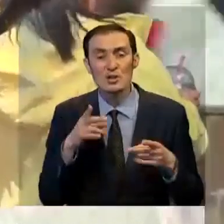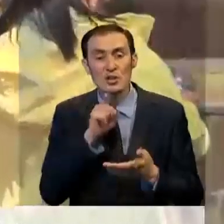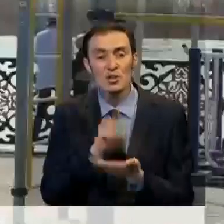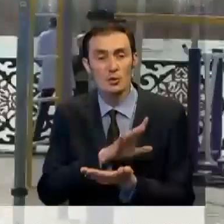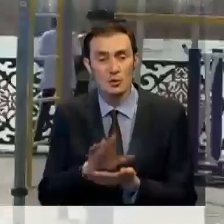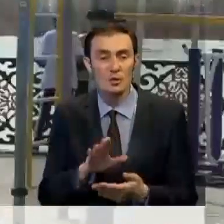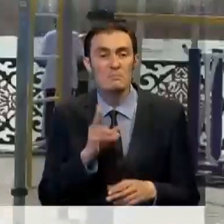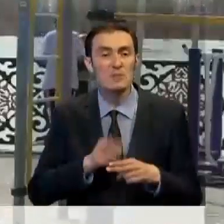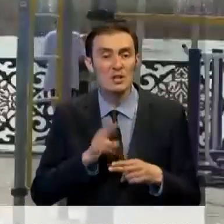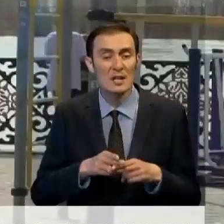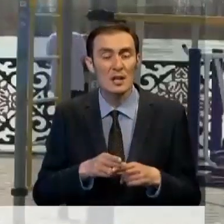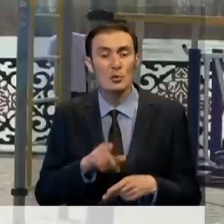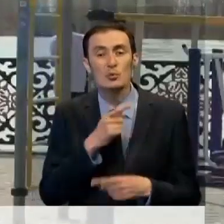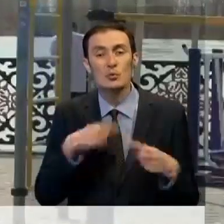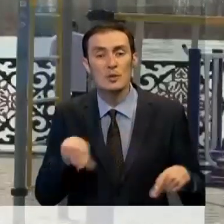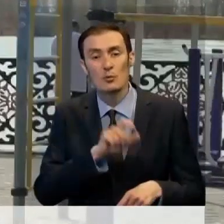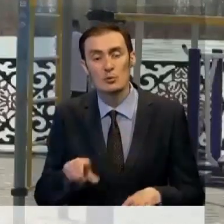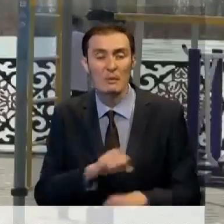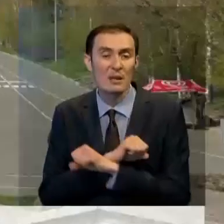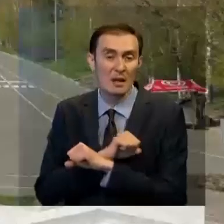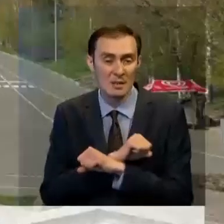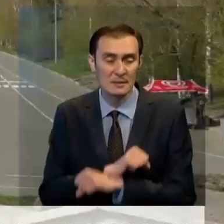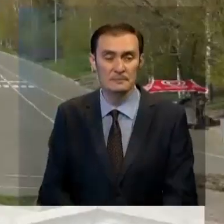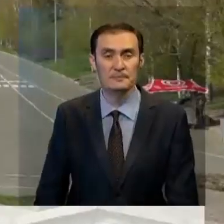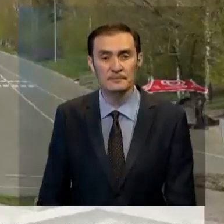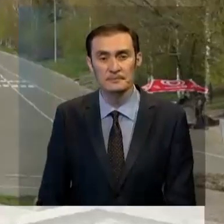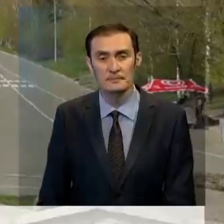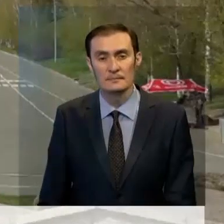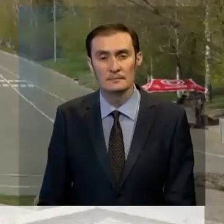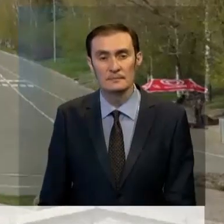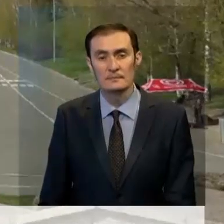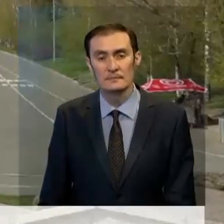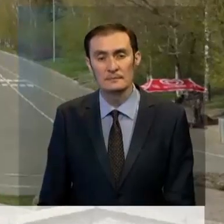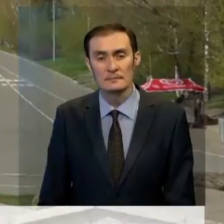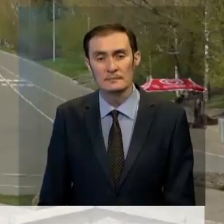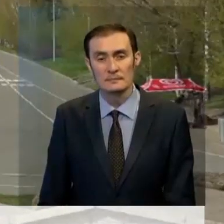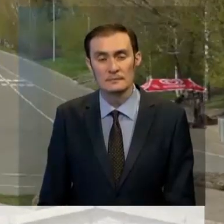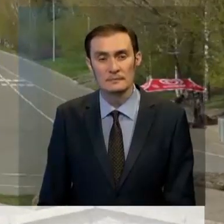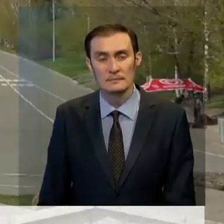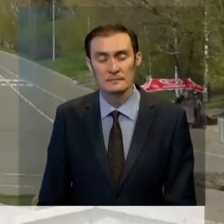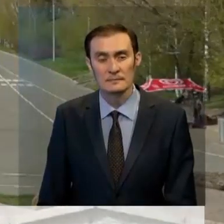горожанам отдыхать. Утакус Базарбаева, Самат Успанов, Жинс Тимирбулат, Павлодар, Хабар 24.